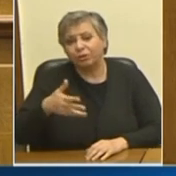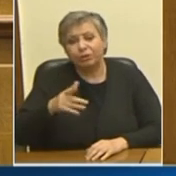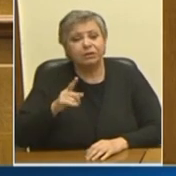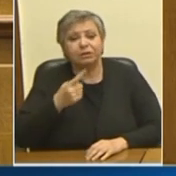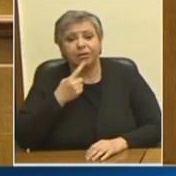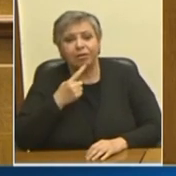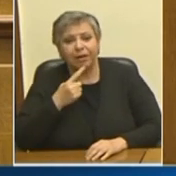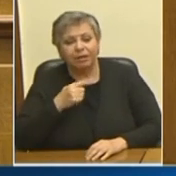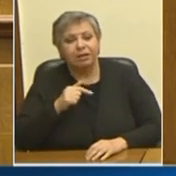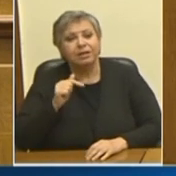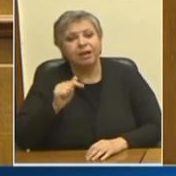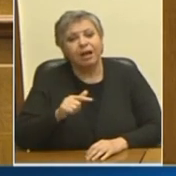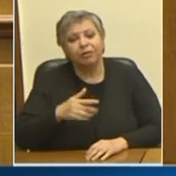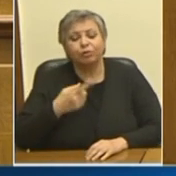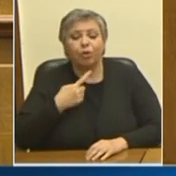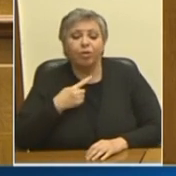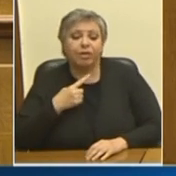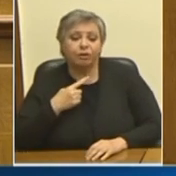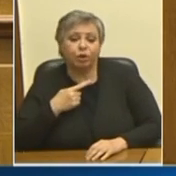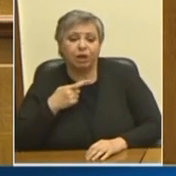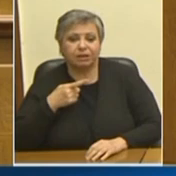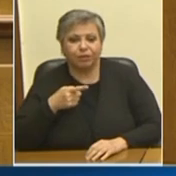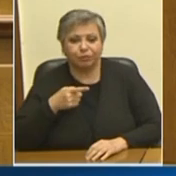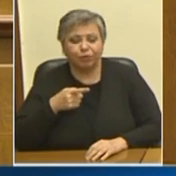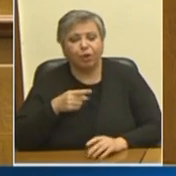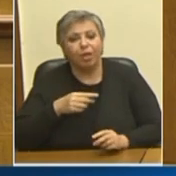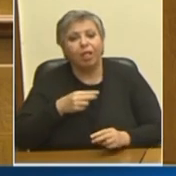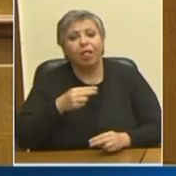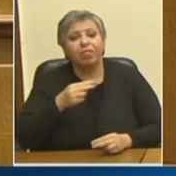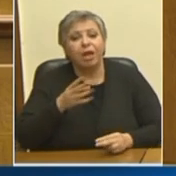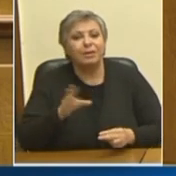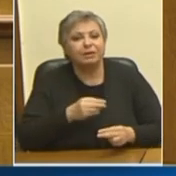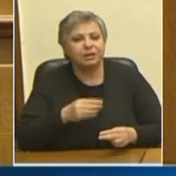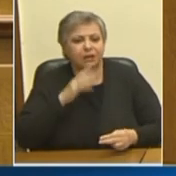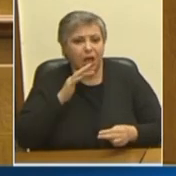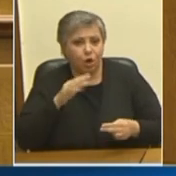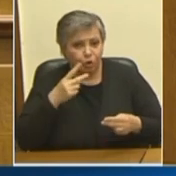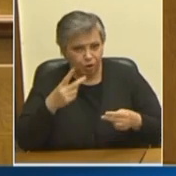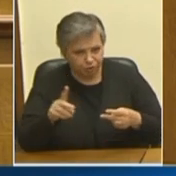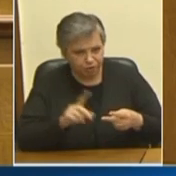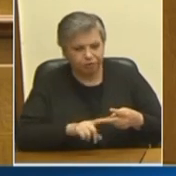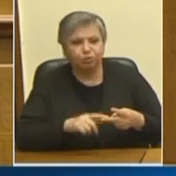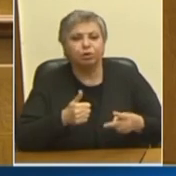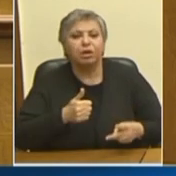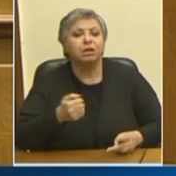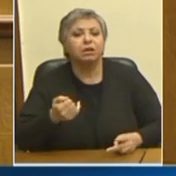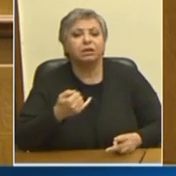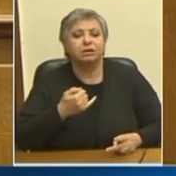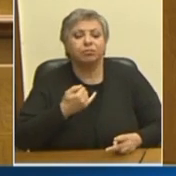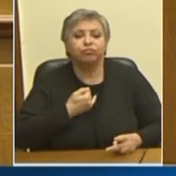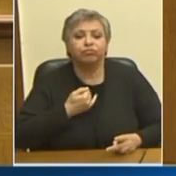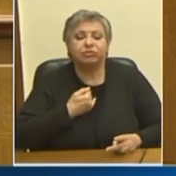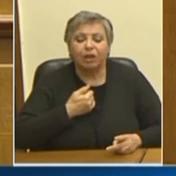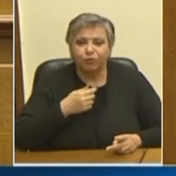γλώσσα, δεν του αρέσει η ταυτότητα για το Σκοπιανό, αλλά για την ονομασία δεν λέει